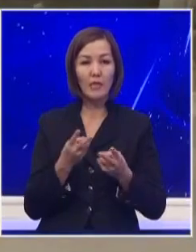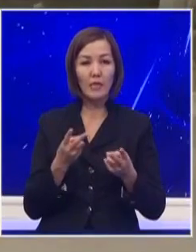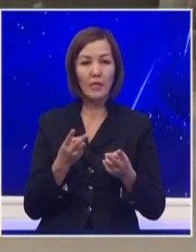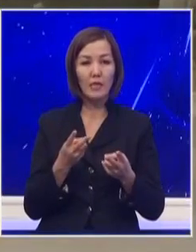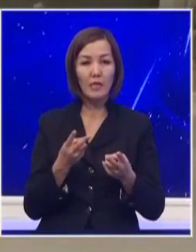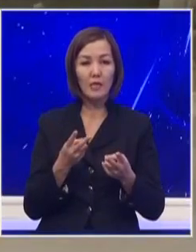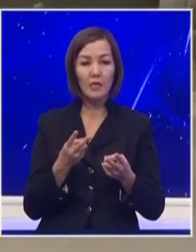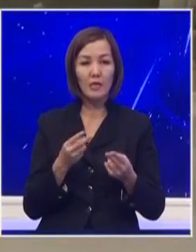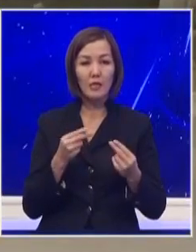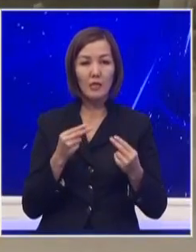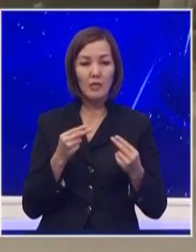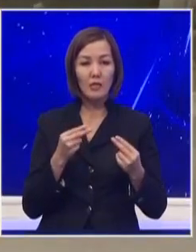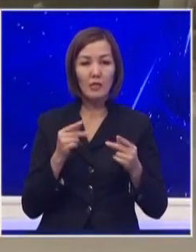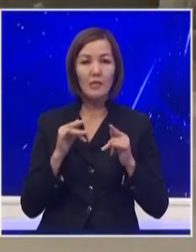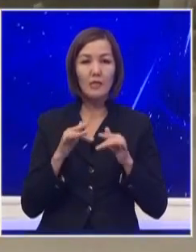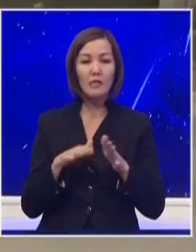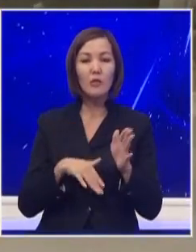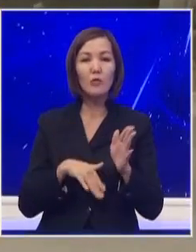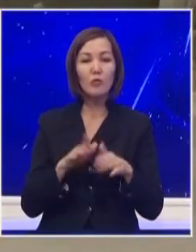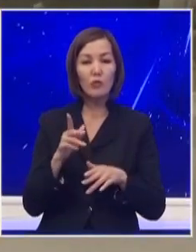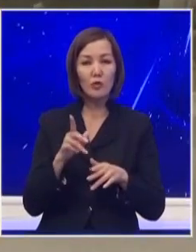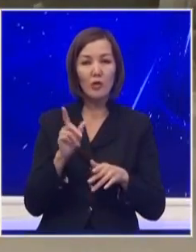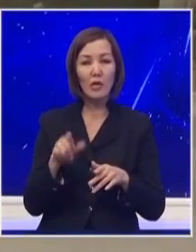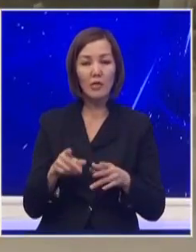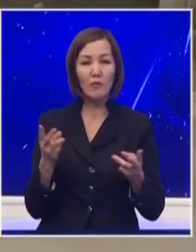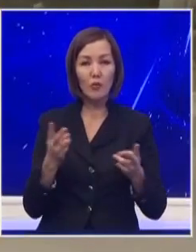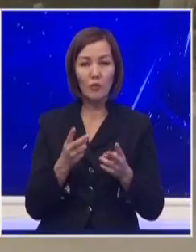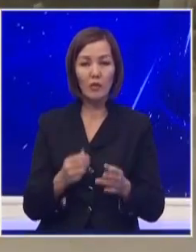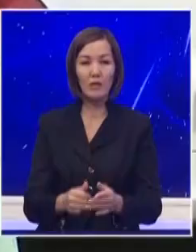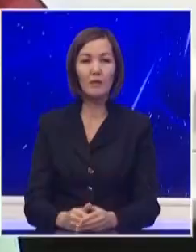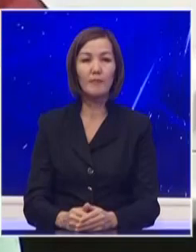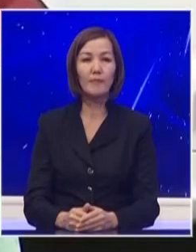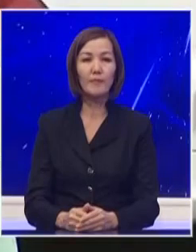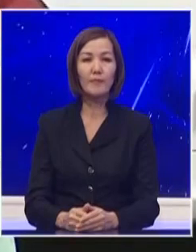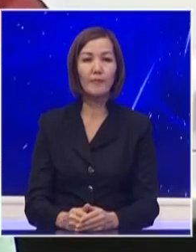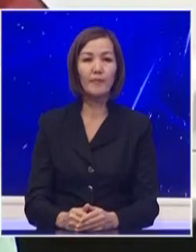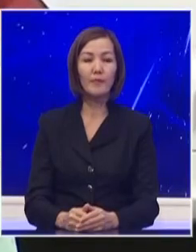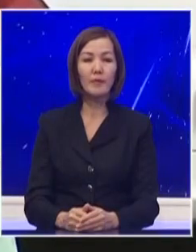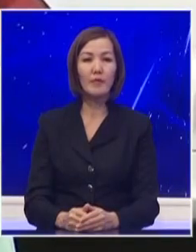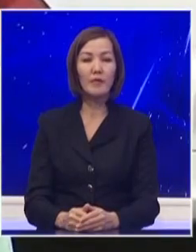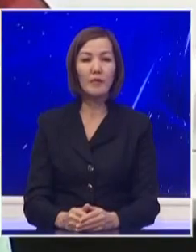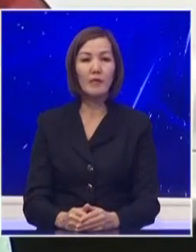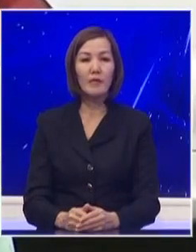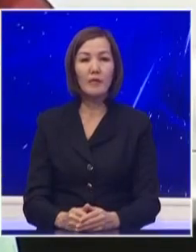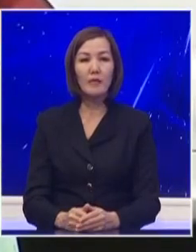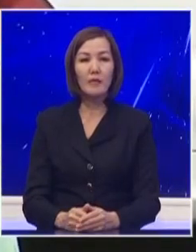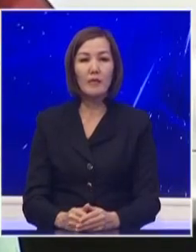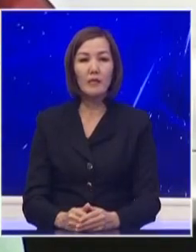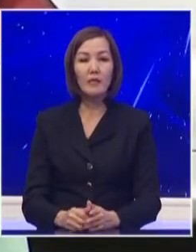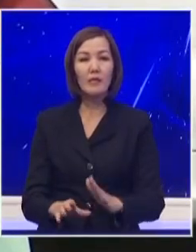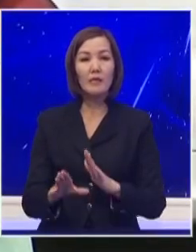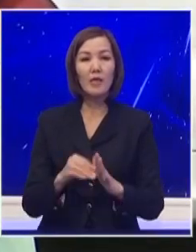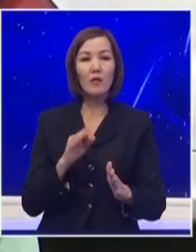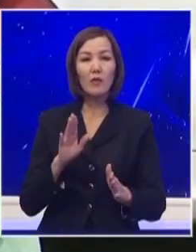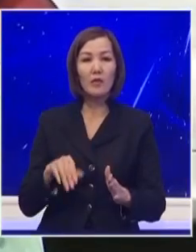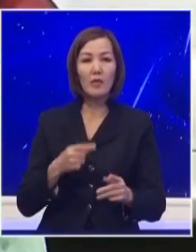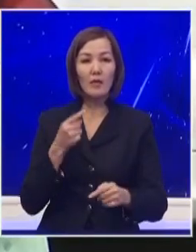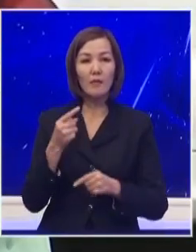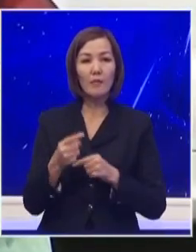жетіспеушілігі, соларды жаңағы қолға алатын болса, су жетін жаңағы суармалы жерге жететін болатын болса, содан кейін